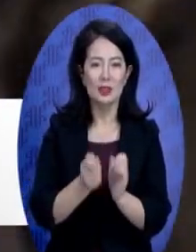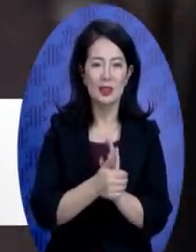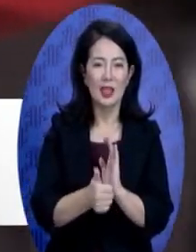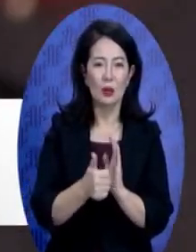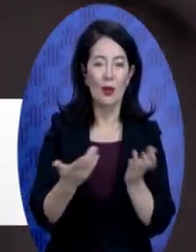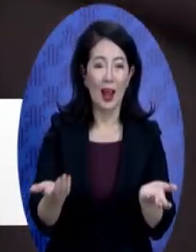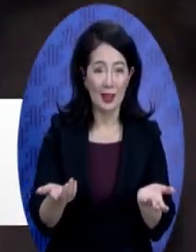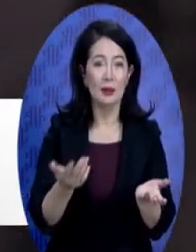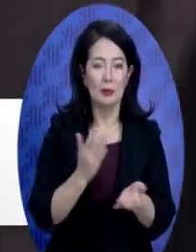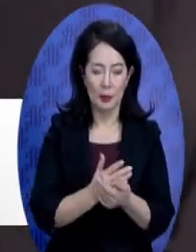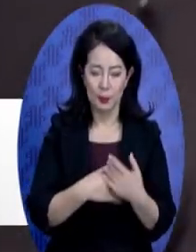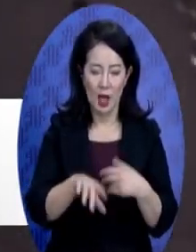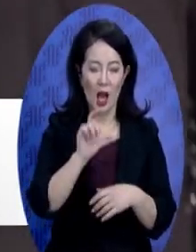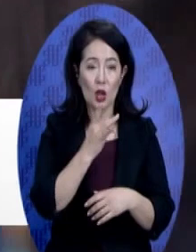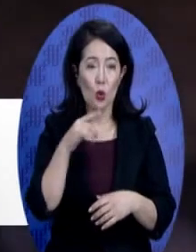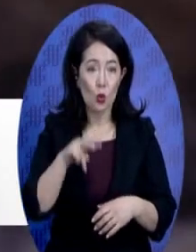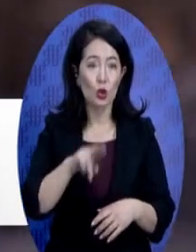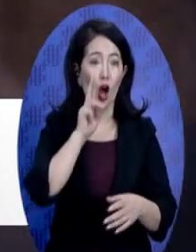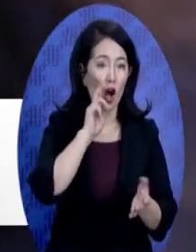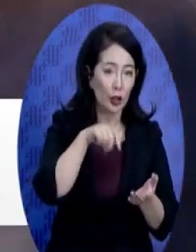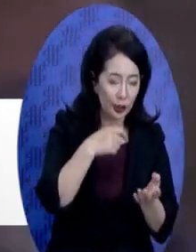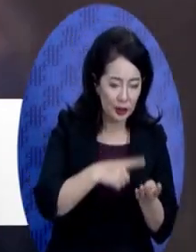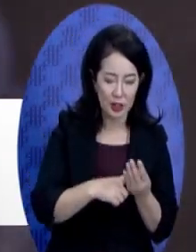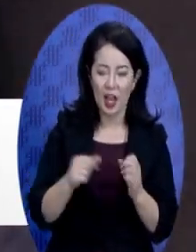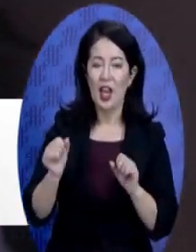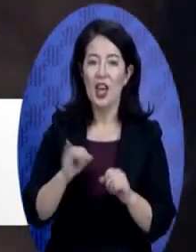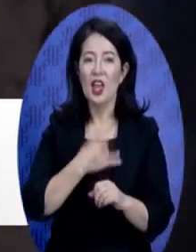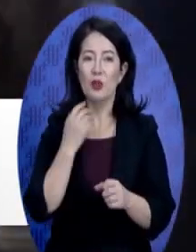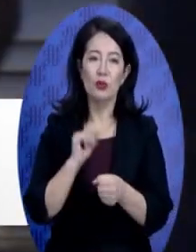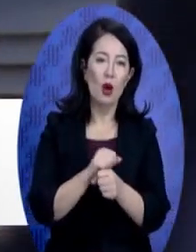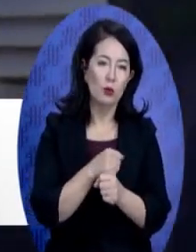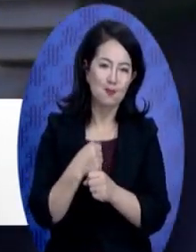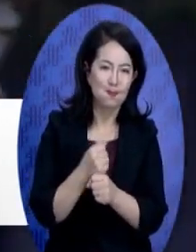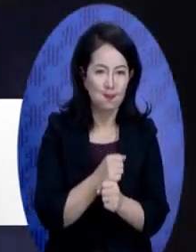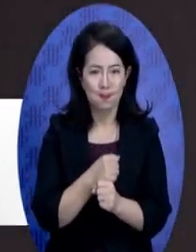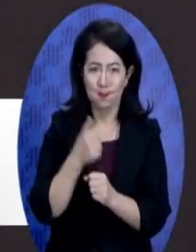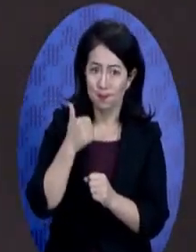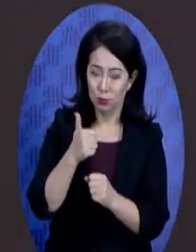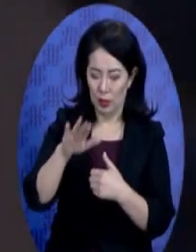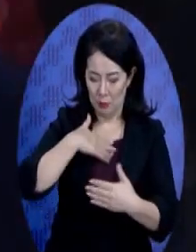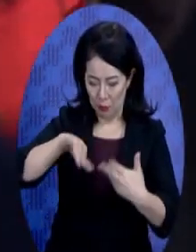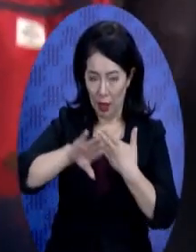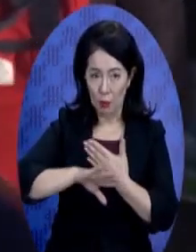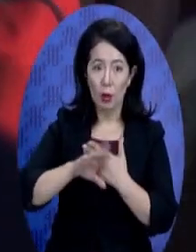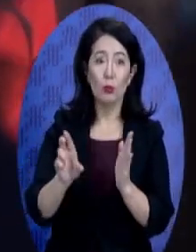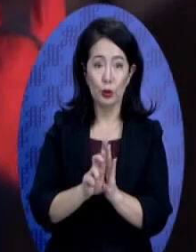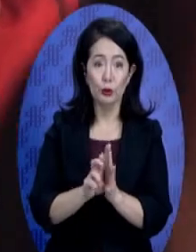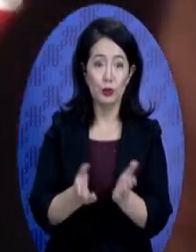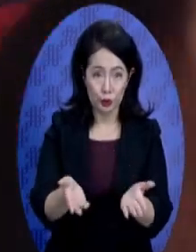энэ эрсдлээс эрүүл хооллолт, идэвхтэй хөдөлгөөний тусламжтайгаар хүн бүр өөрийгөө хамгаалах бүрэн боломжтой юм а.